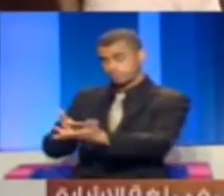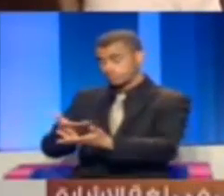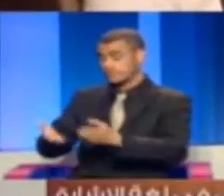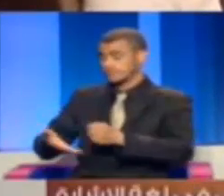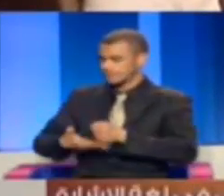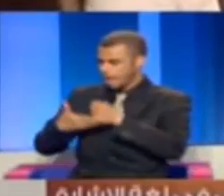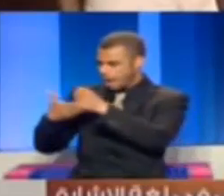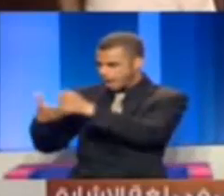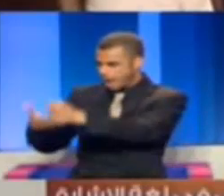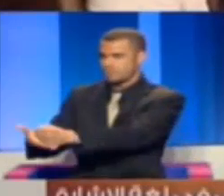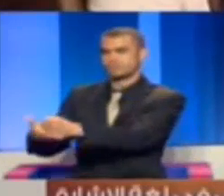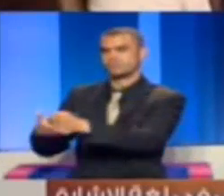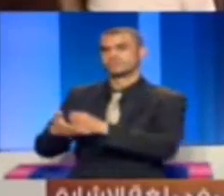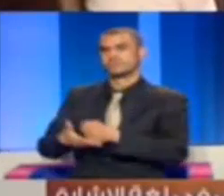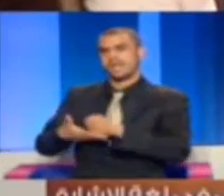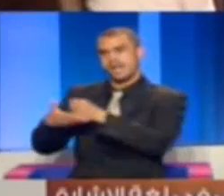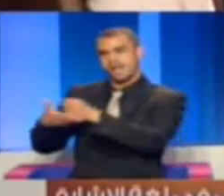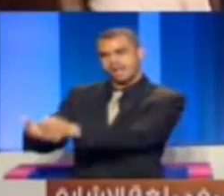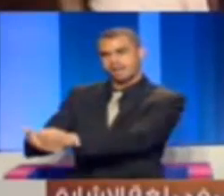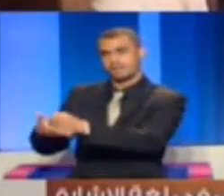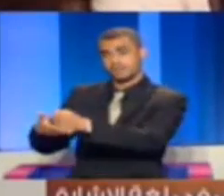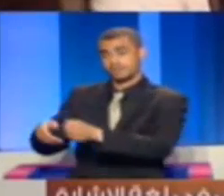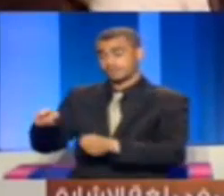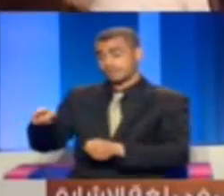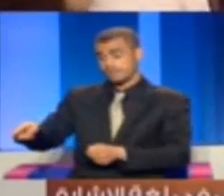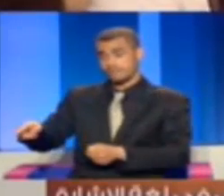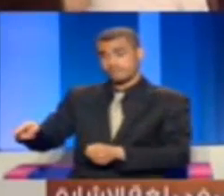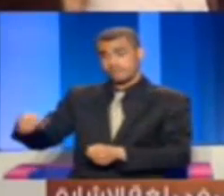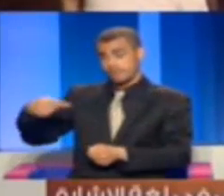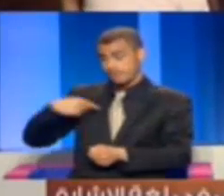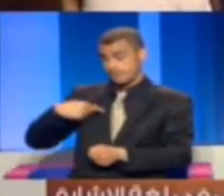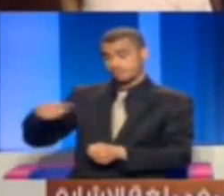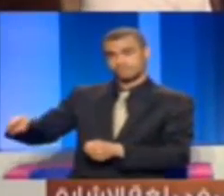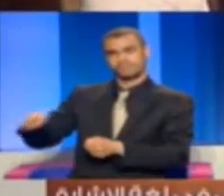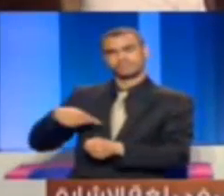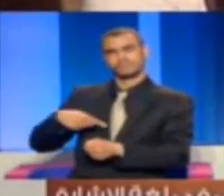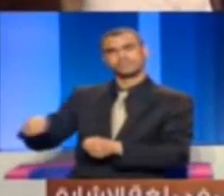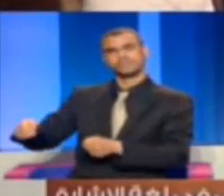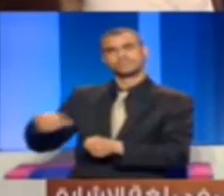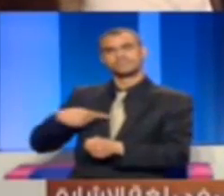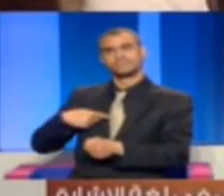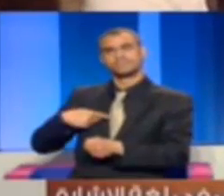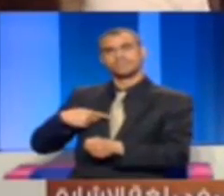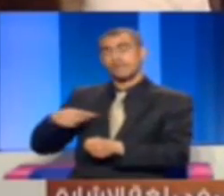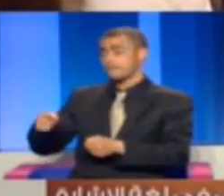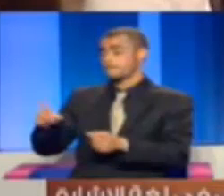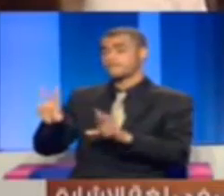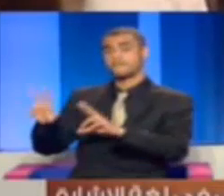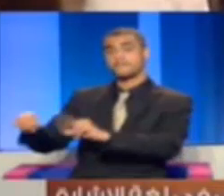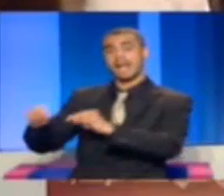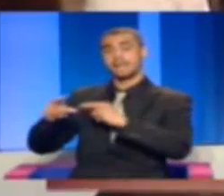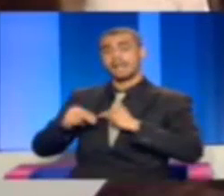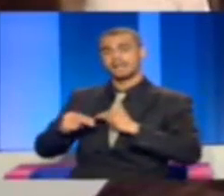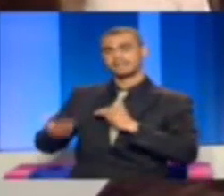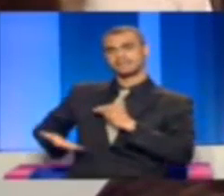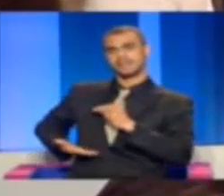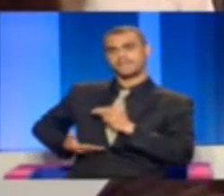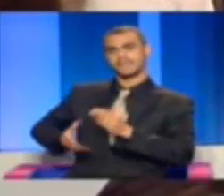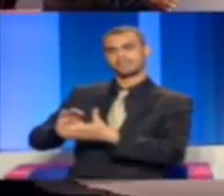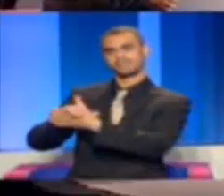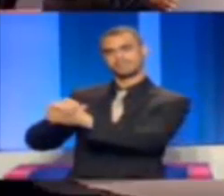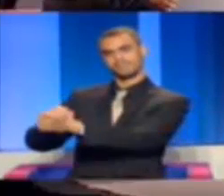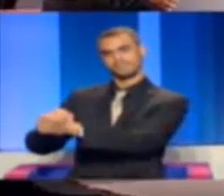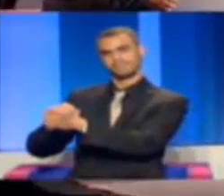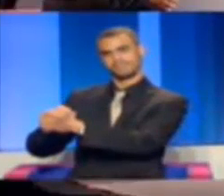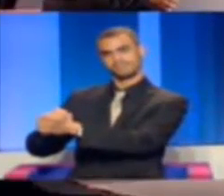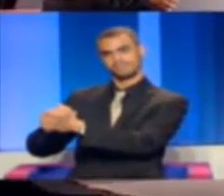الاصدقاء ديالو الى اخره. الحاجيات ديالو لان كنت كان هو او انا كنا كنعتبر راسنا هو الاب والصديق